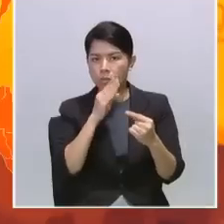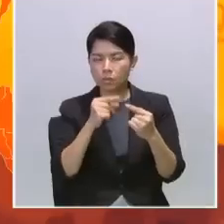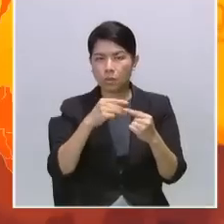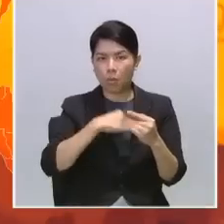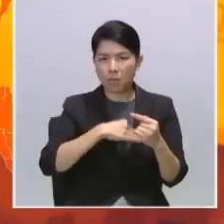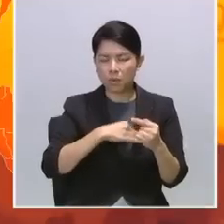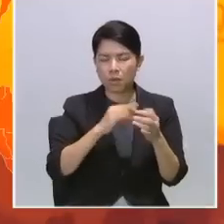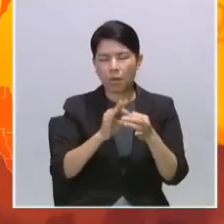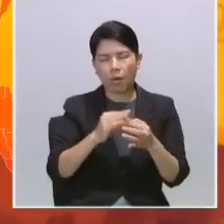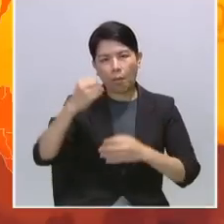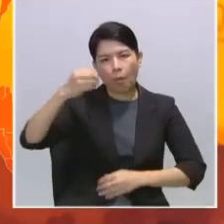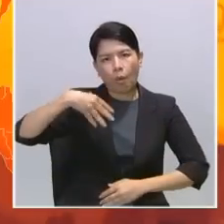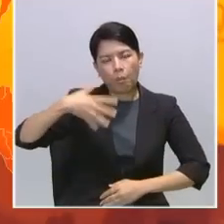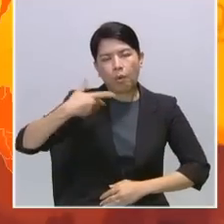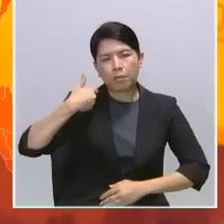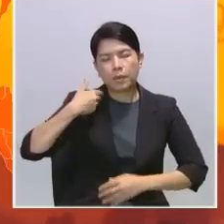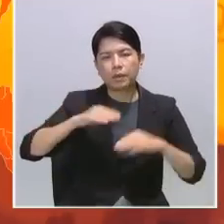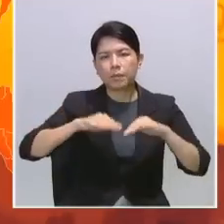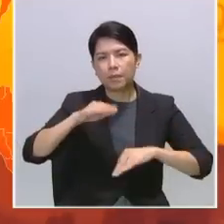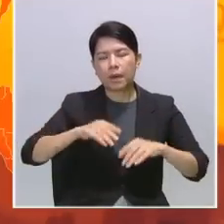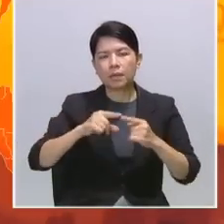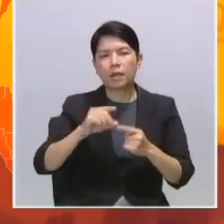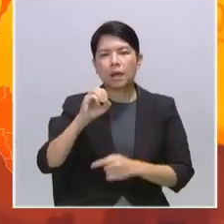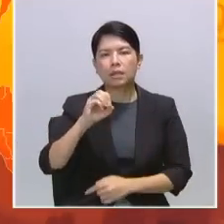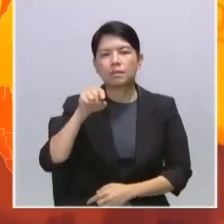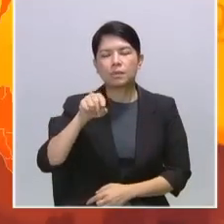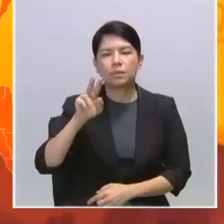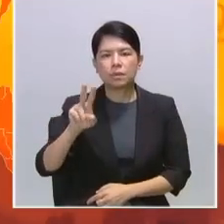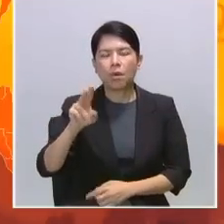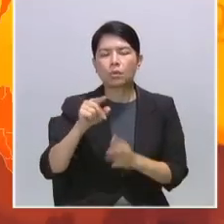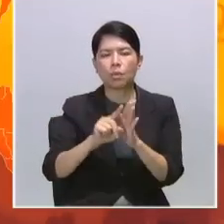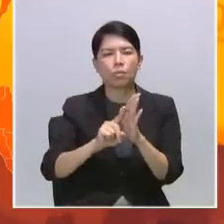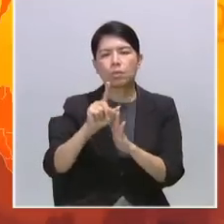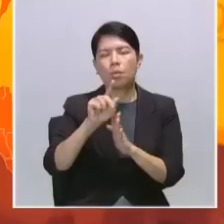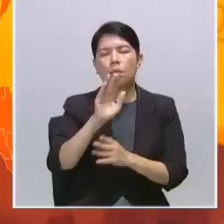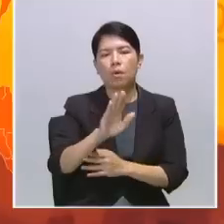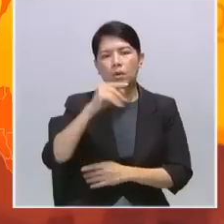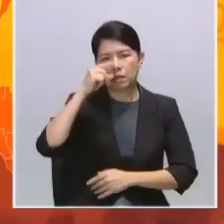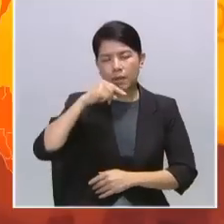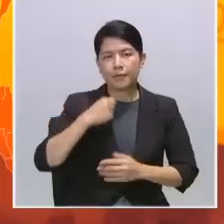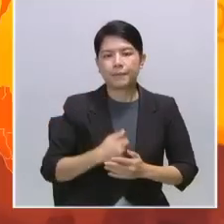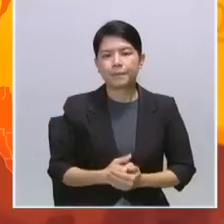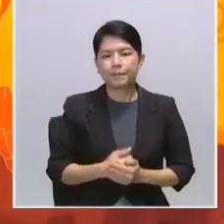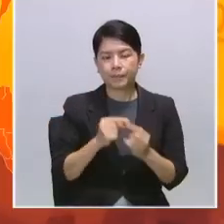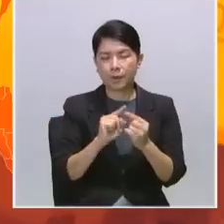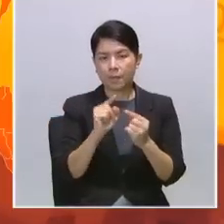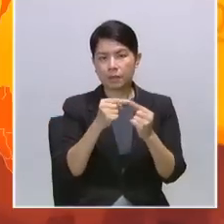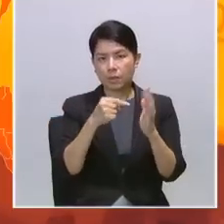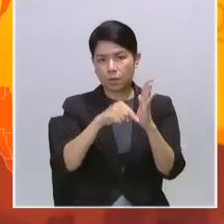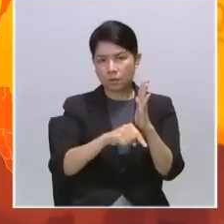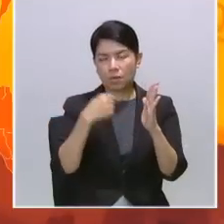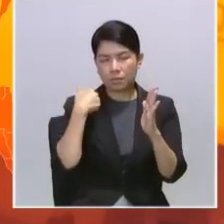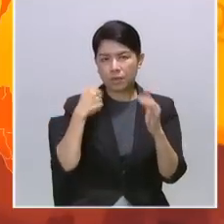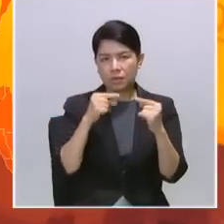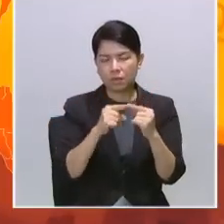ความร้อนค่ะสูงถึง 50.2 องศาเซลเซียสสูงที่สุดในประเทศเลยค่ะส่วนภาคตะวันออกอุณหภู